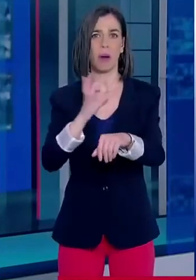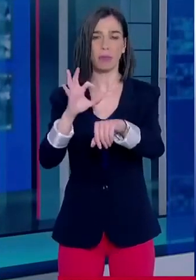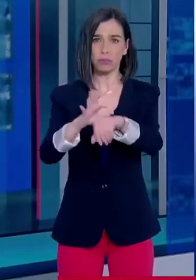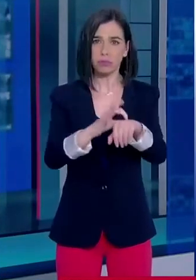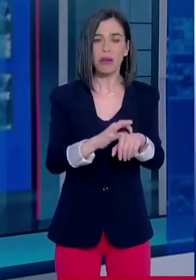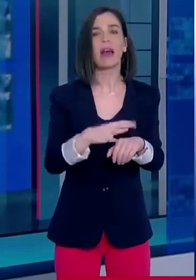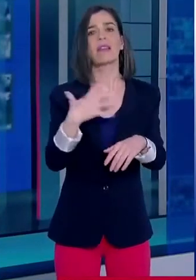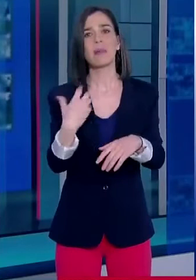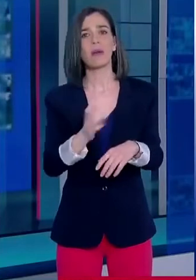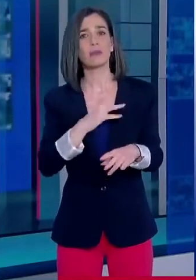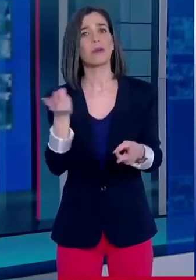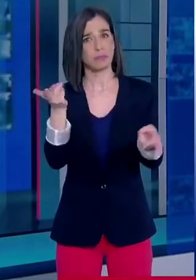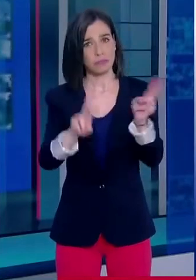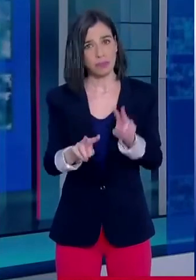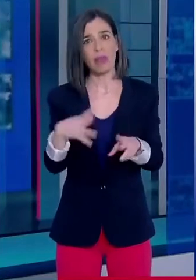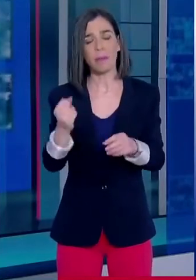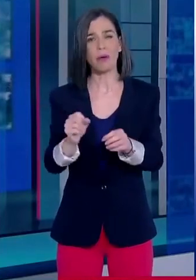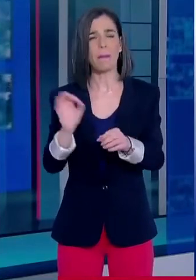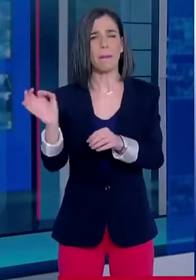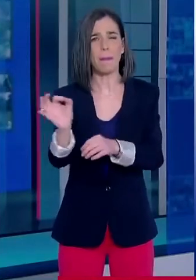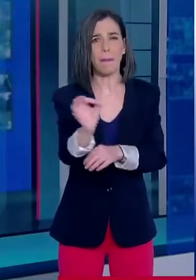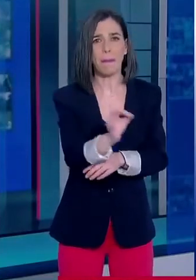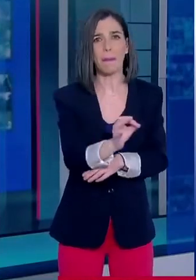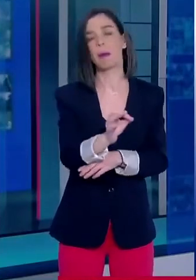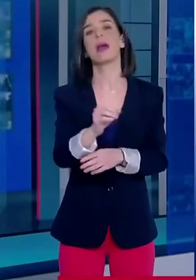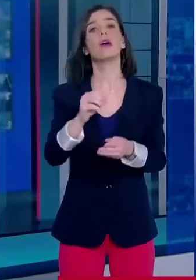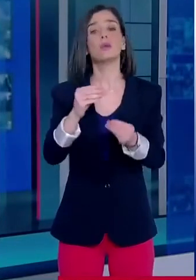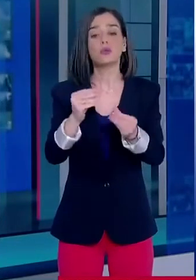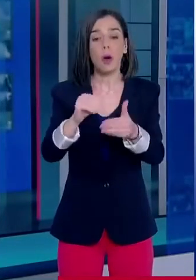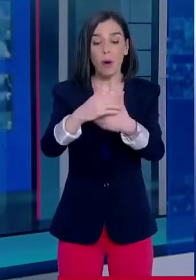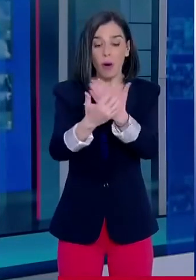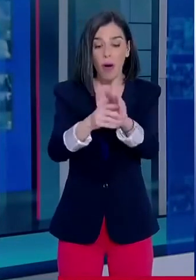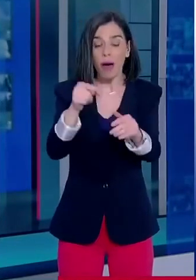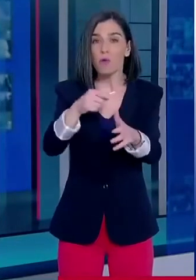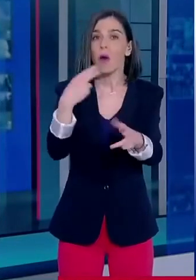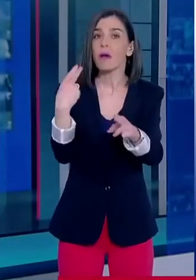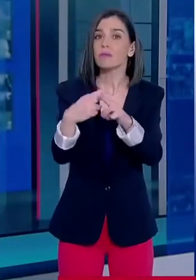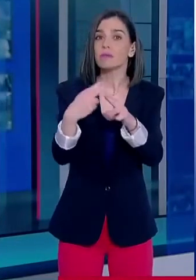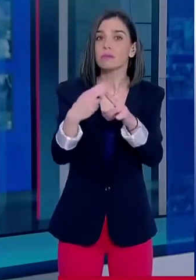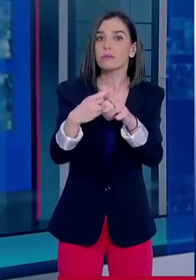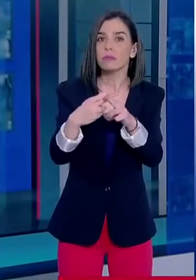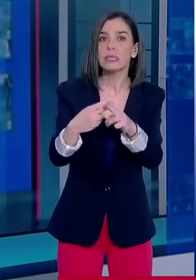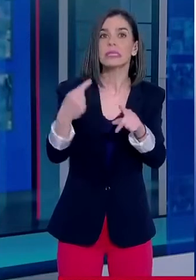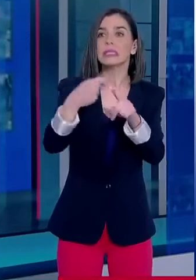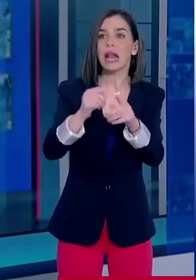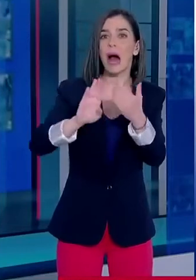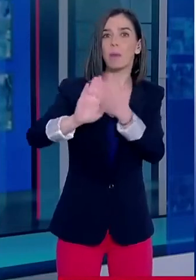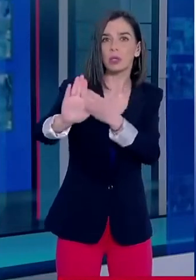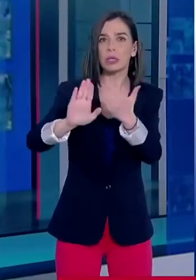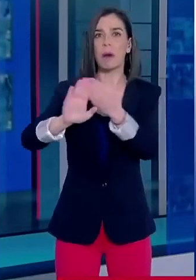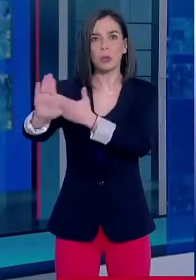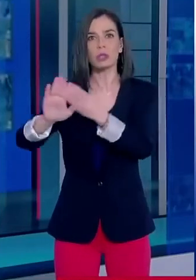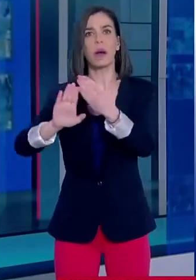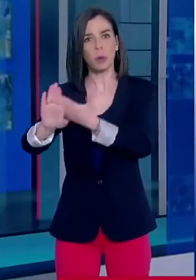Θα υπάρχουν εστίες αναζωπήρωσης. Μέτρα υγιεινής που τηρούμε τώρα θα συνεχίσουμε να τα τηρούμε για πολύ καιρό και θα